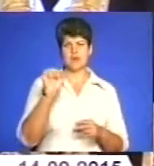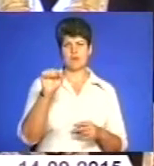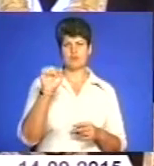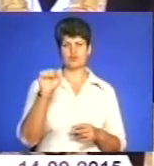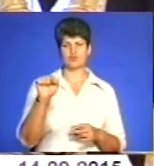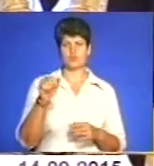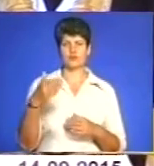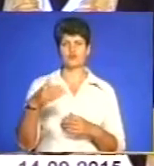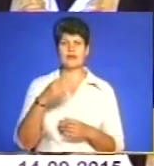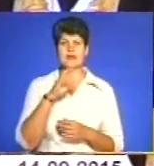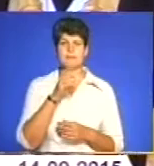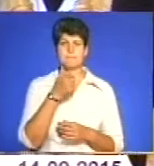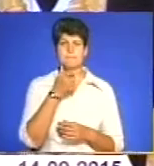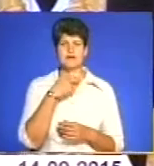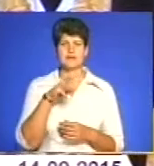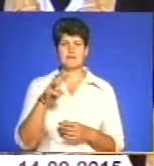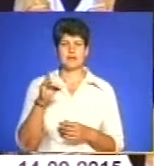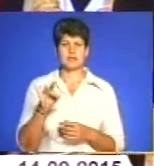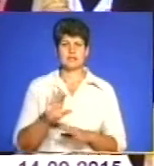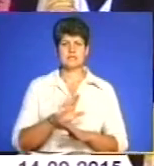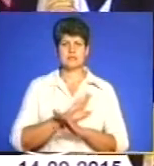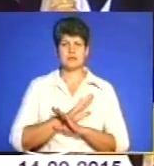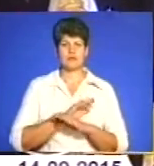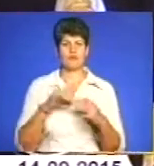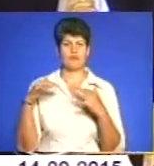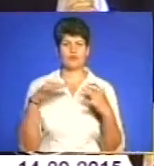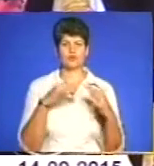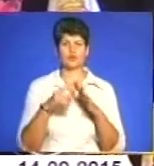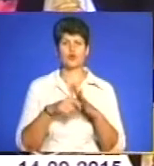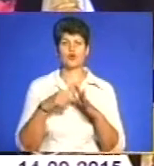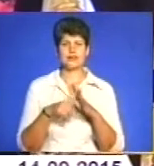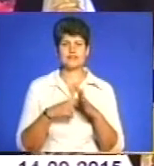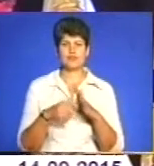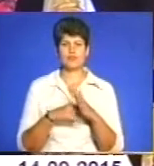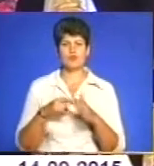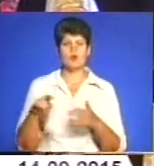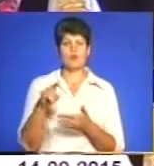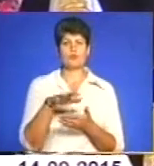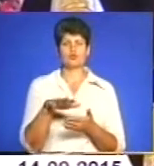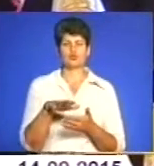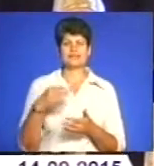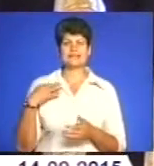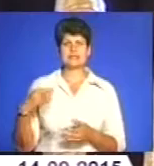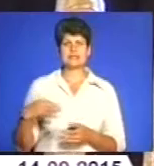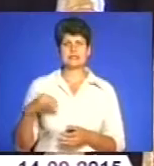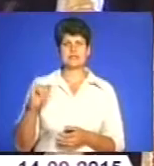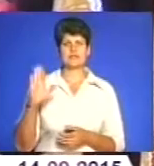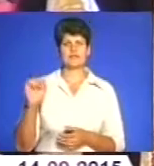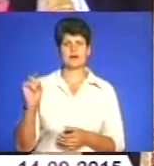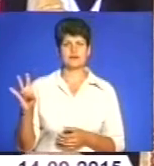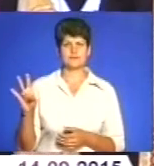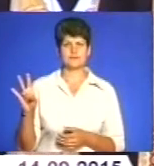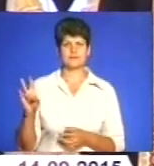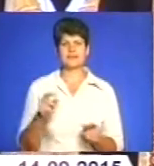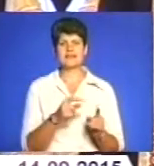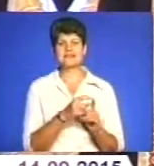Марії. Загинув в бою в Донецькому аеропорту син Іван. Слів,